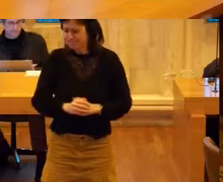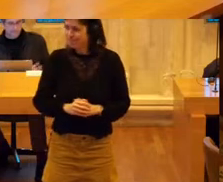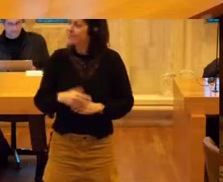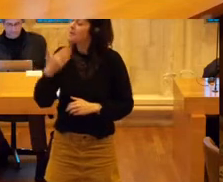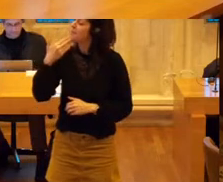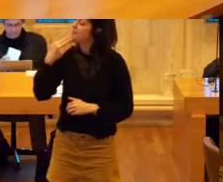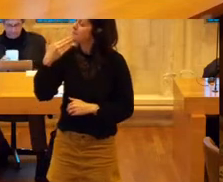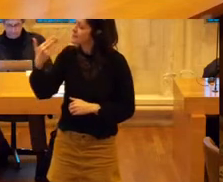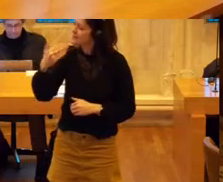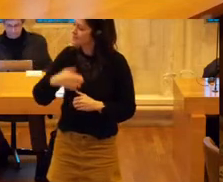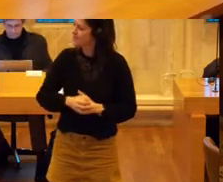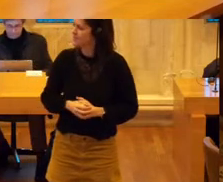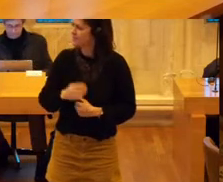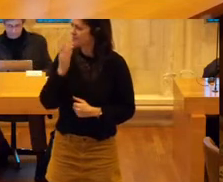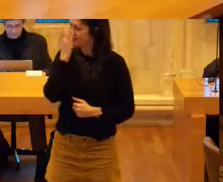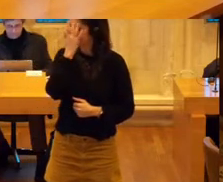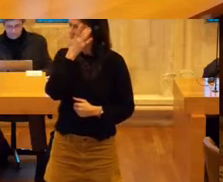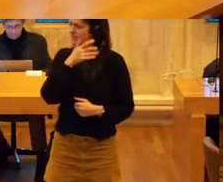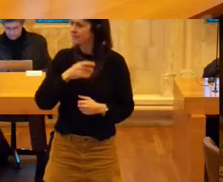merci Christian. Alors,